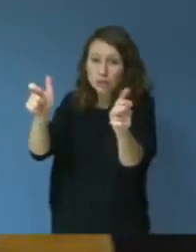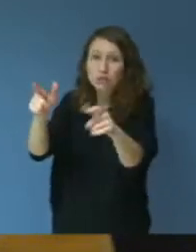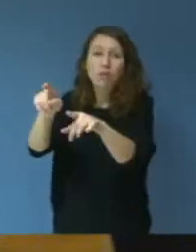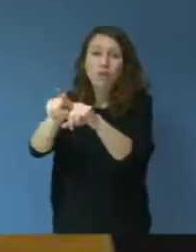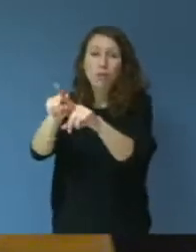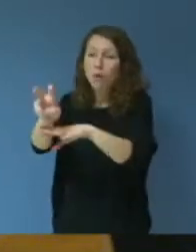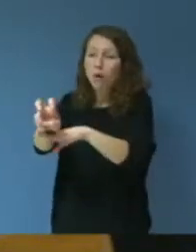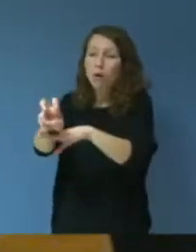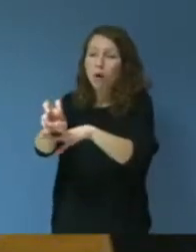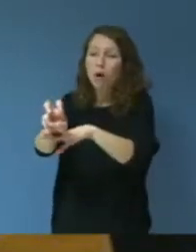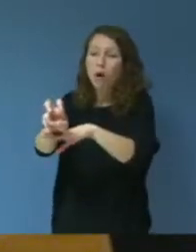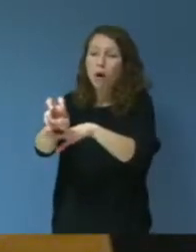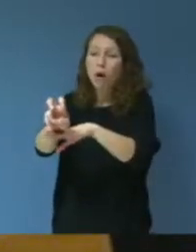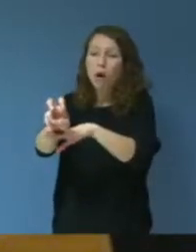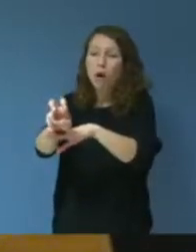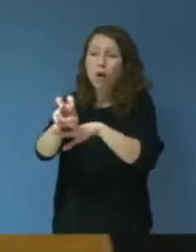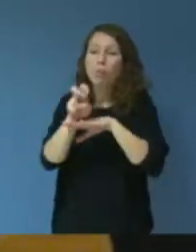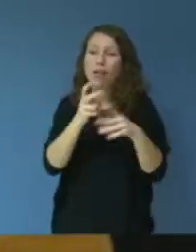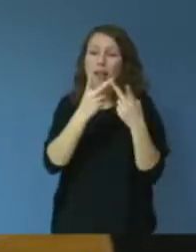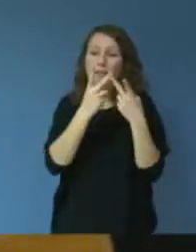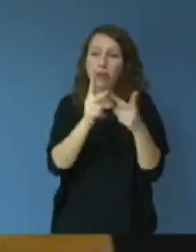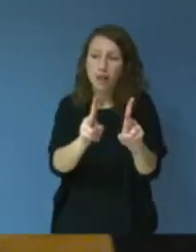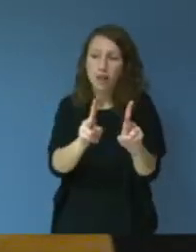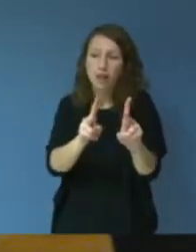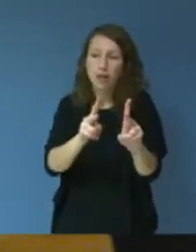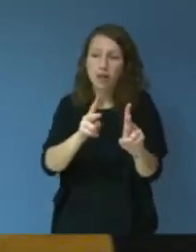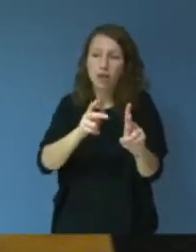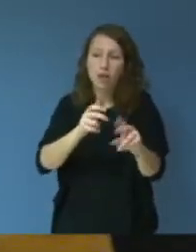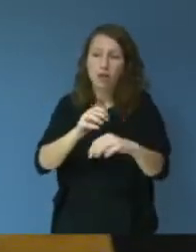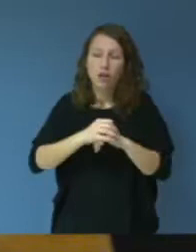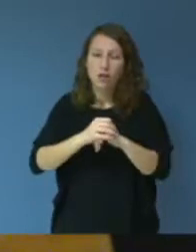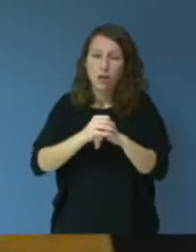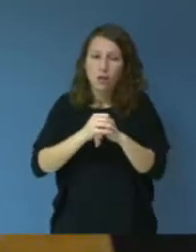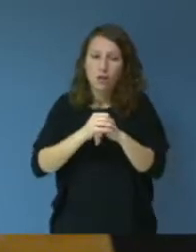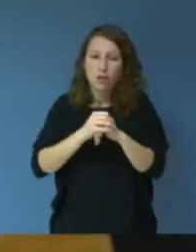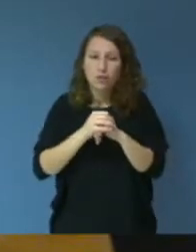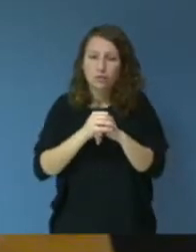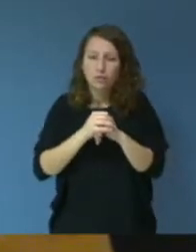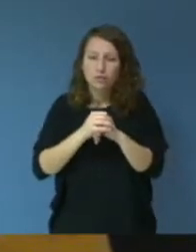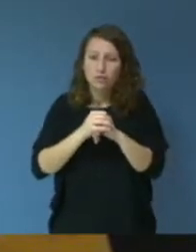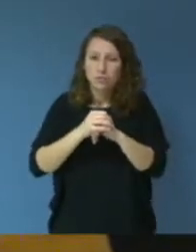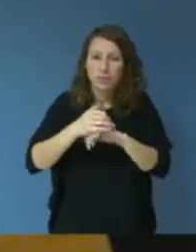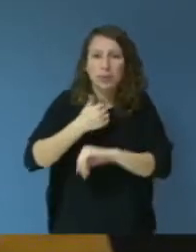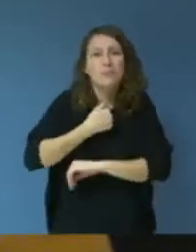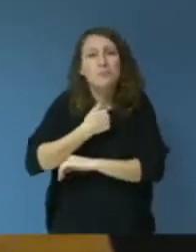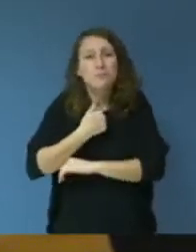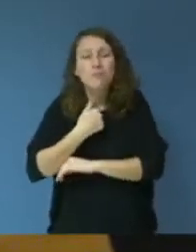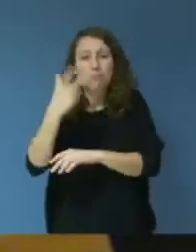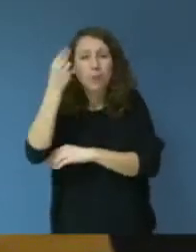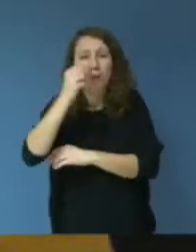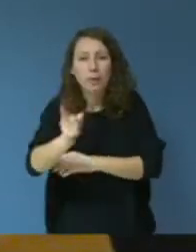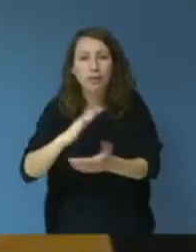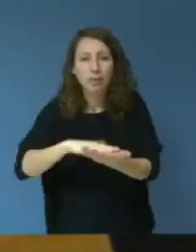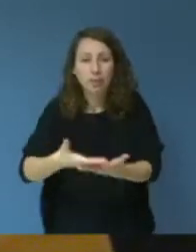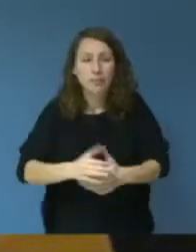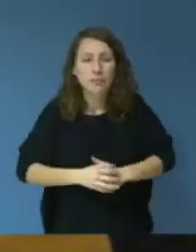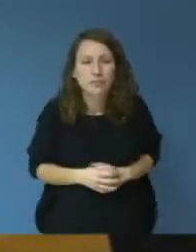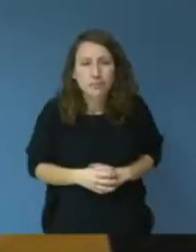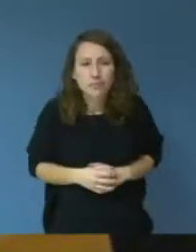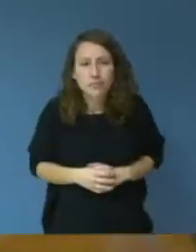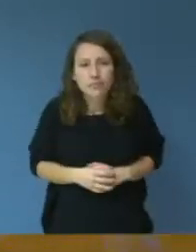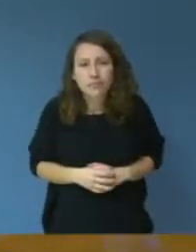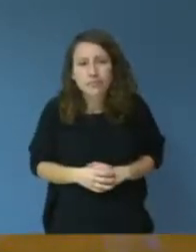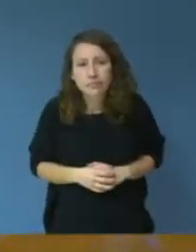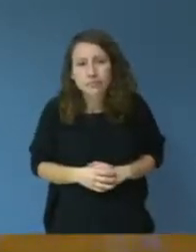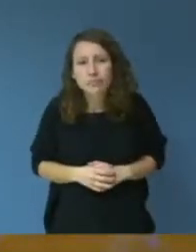dossier comparable, la Chambre régionale des comptes avait qualifié de dette de Reims Métropole le mécanisme de subvention d'investissement aux concessionnaires qui, comme